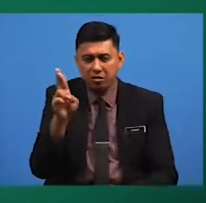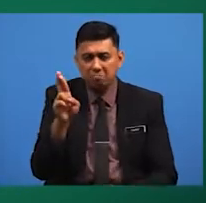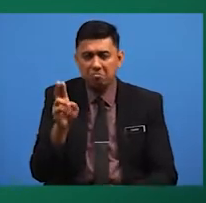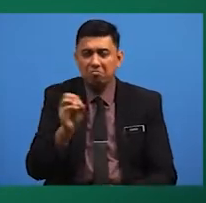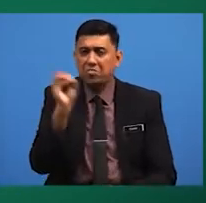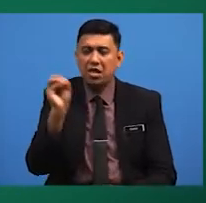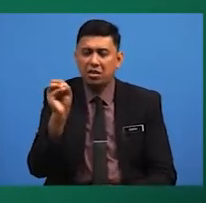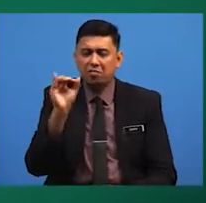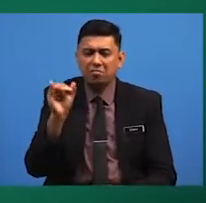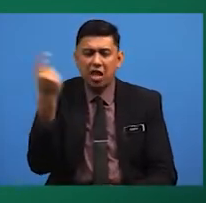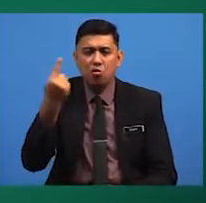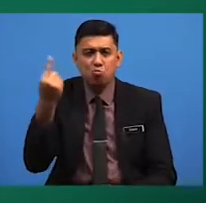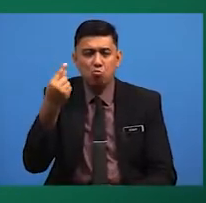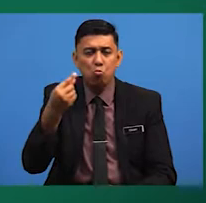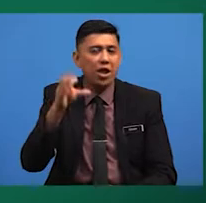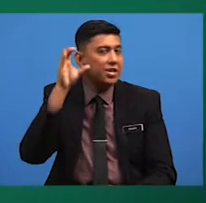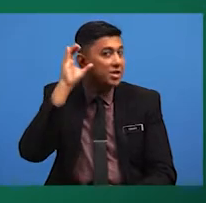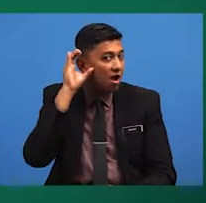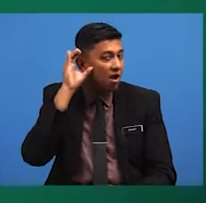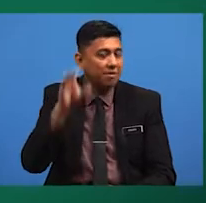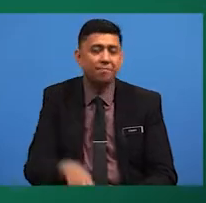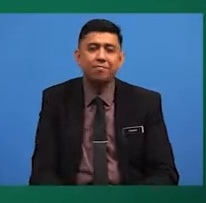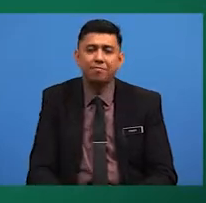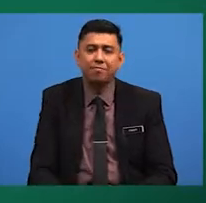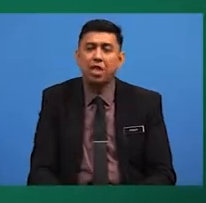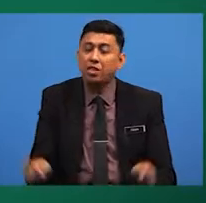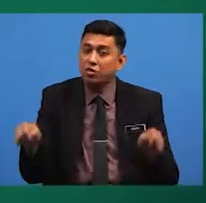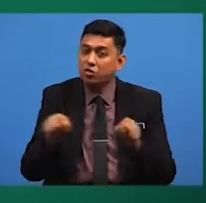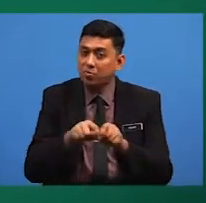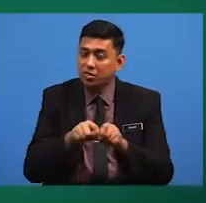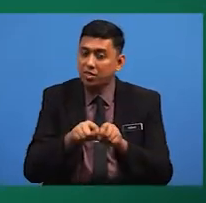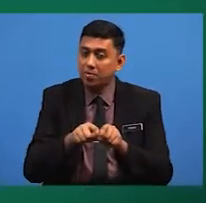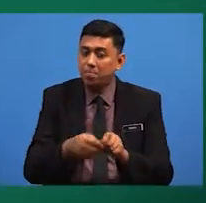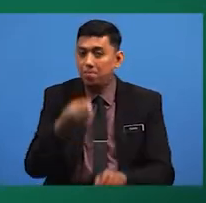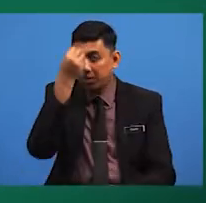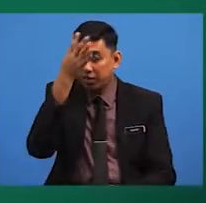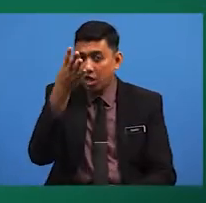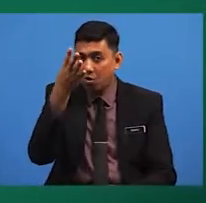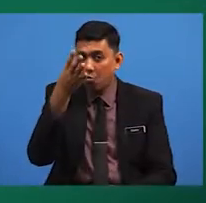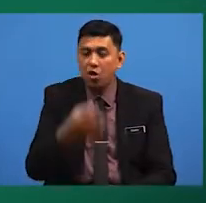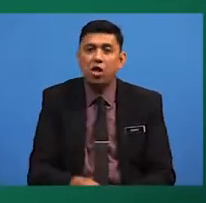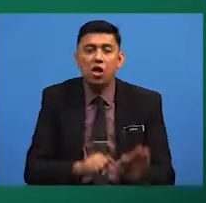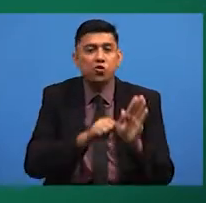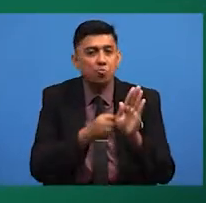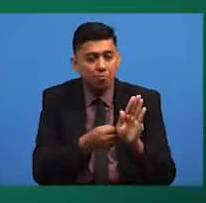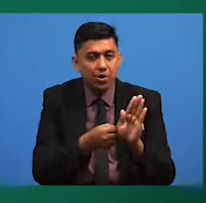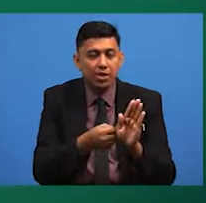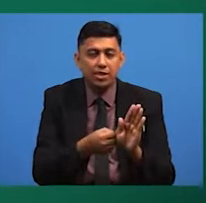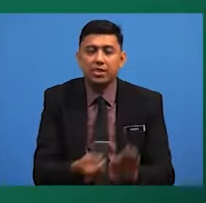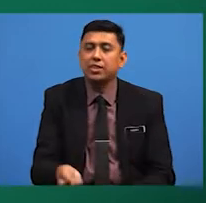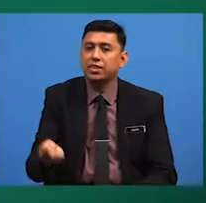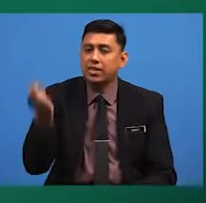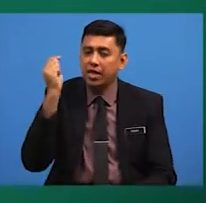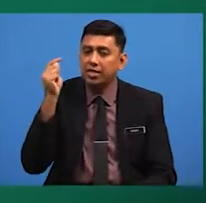asing piringnya dangdut hingga semulia-mulia betulkan seperti yang cek menjelaskan pada sumber tenaga